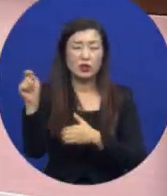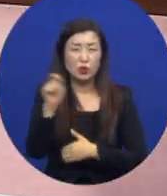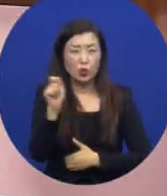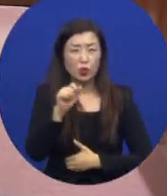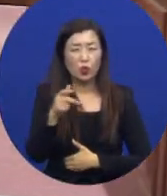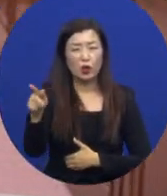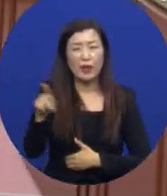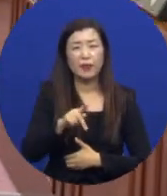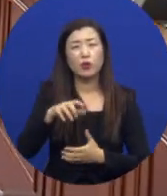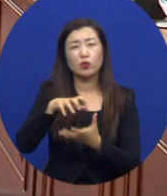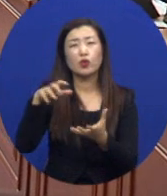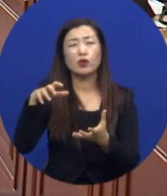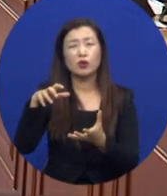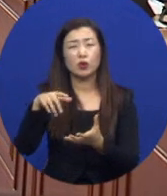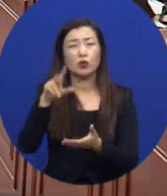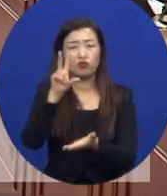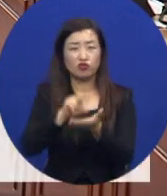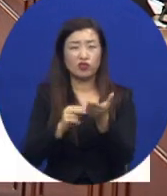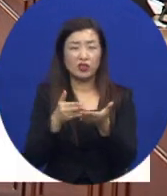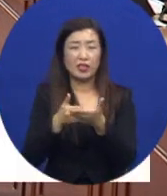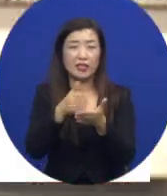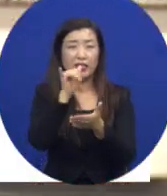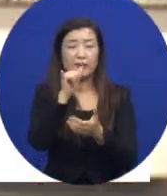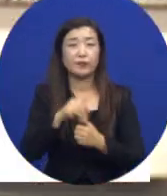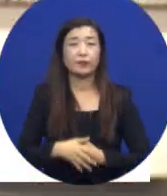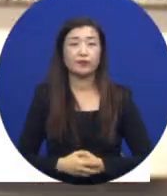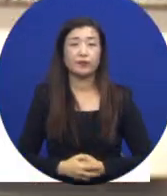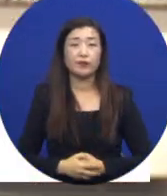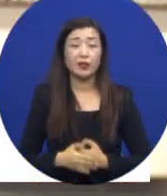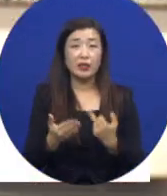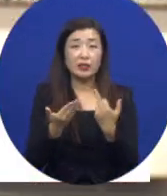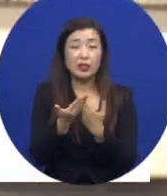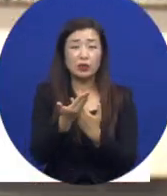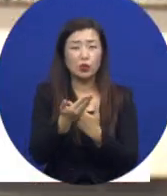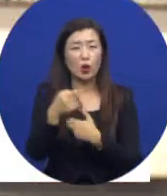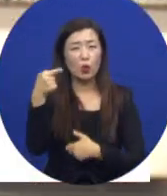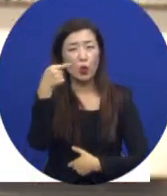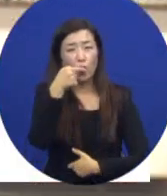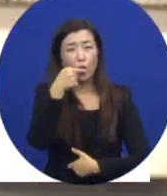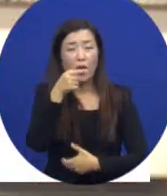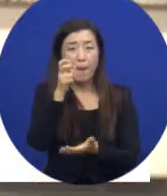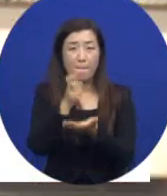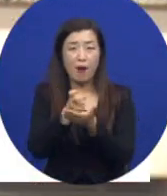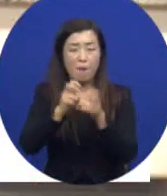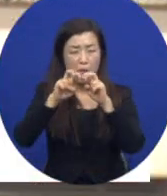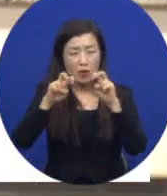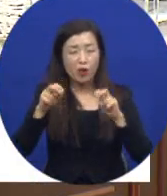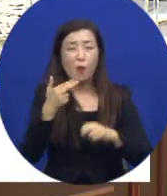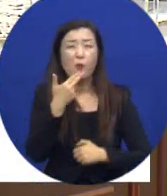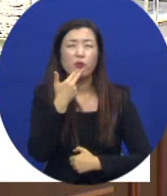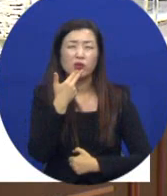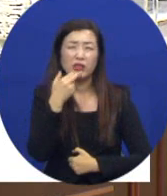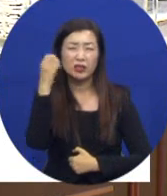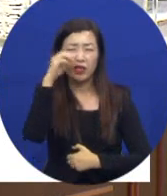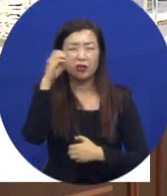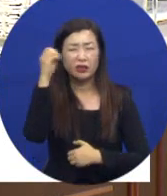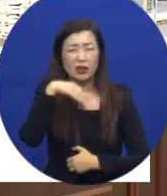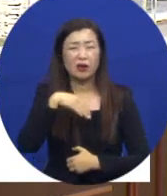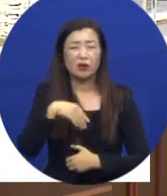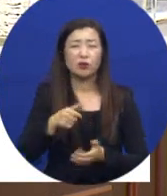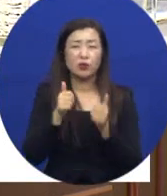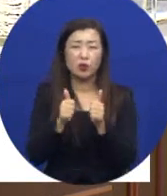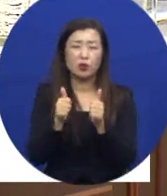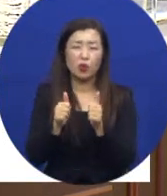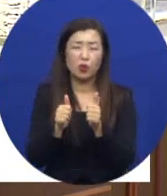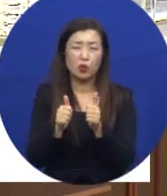렌터카 총량제 도 도마에 올랐습니다 제주도가 꼼꼼한 법적근거 검토 없이 섣불리 추진했다 소성